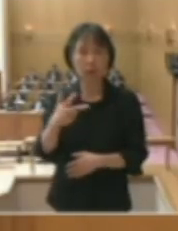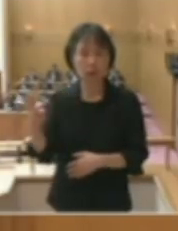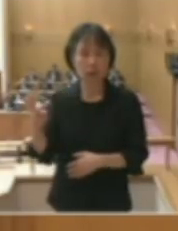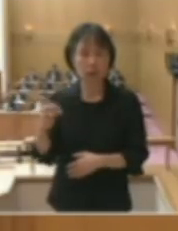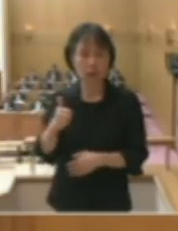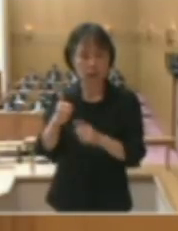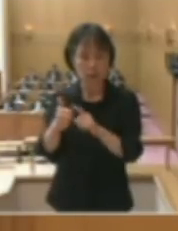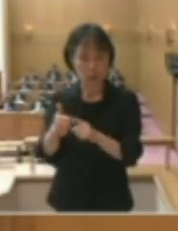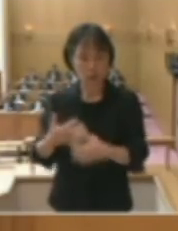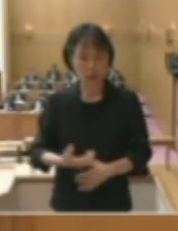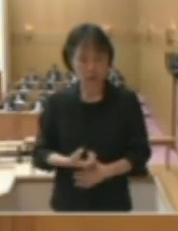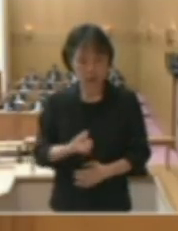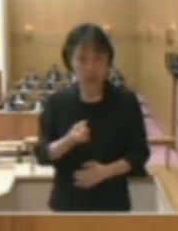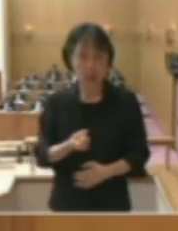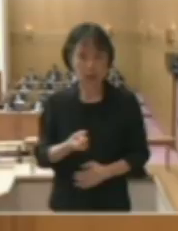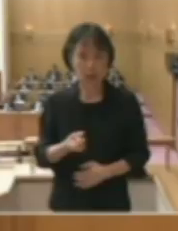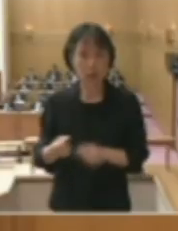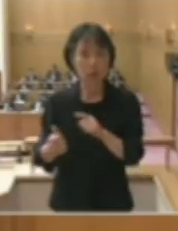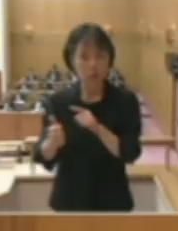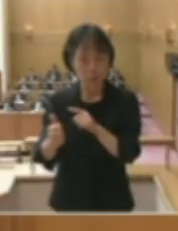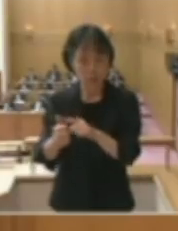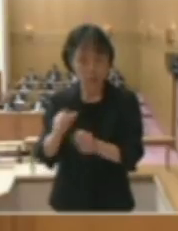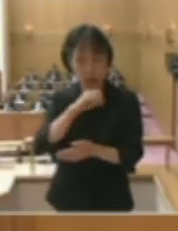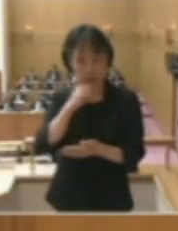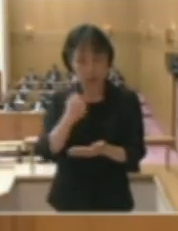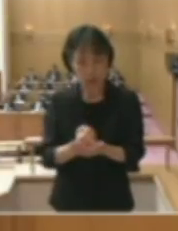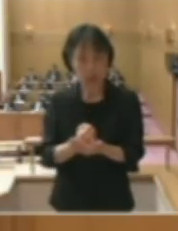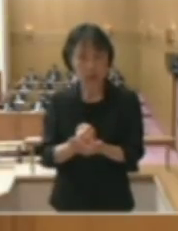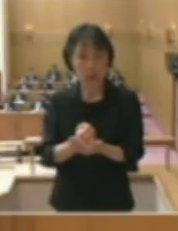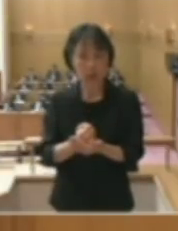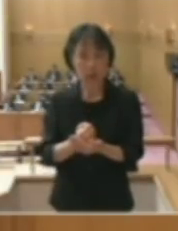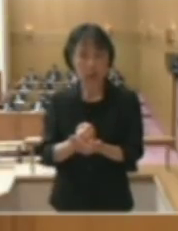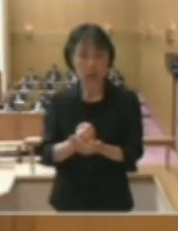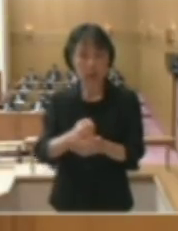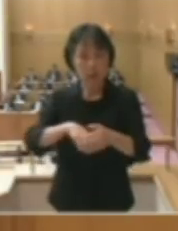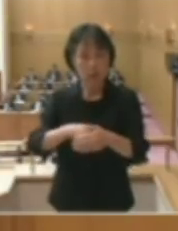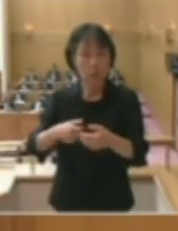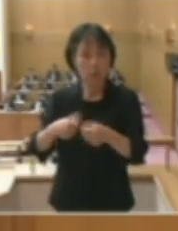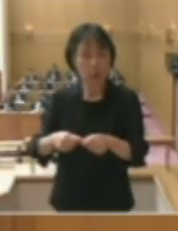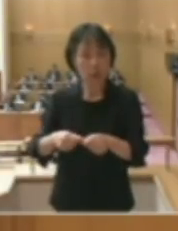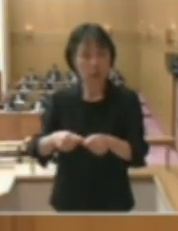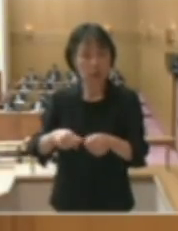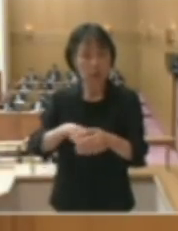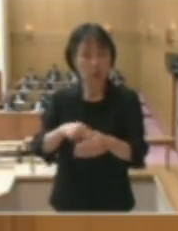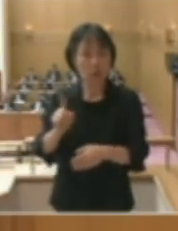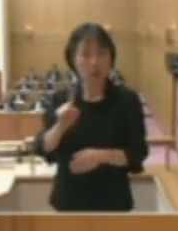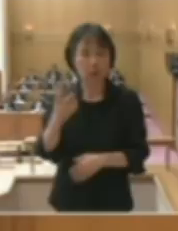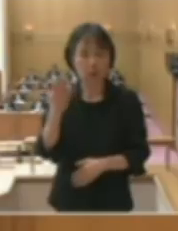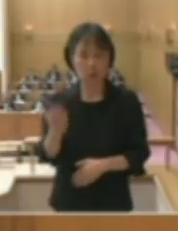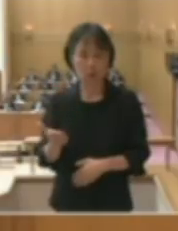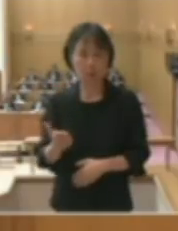と同氏の実績とは、具体的に何でしょうかというものであ